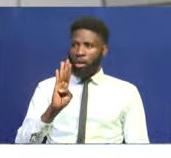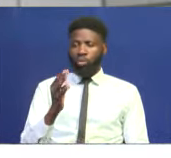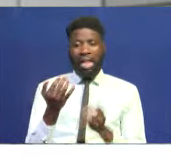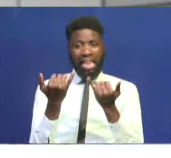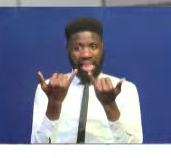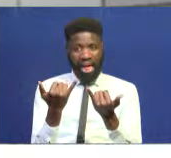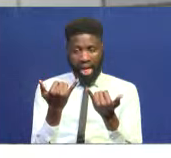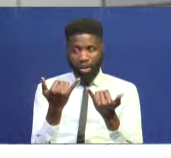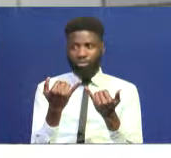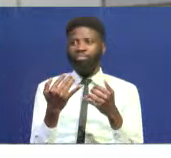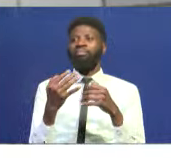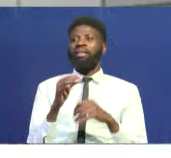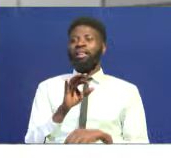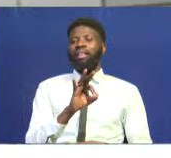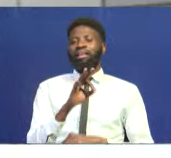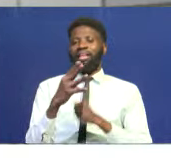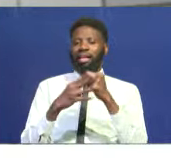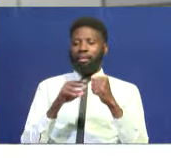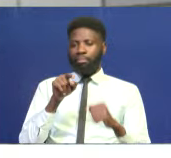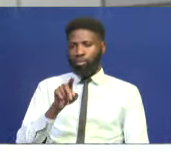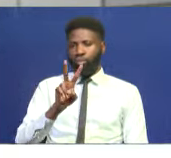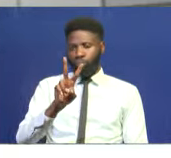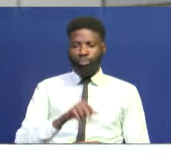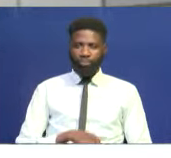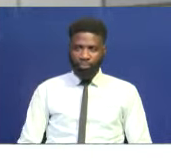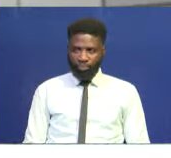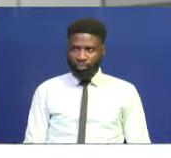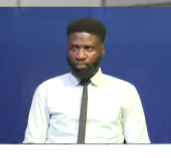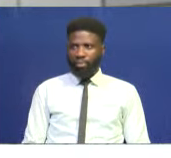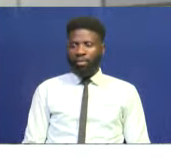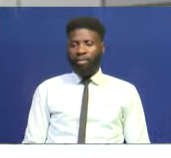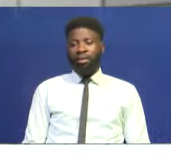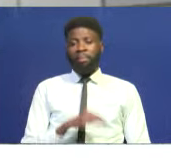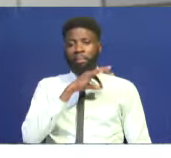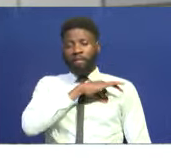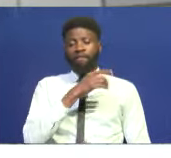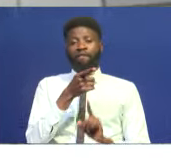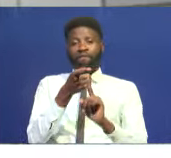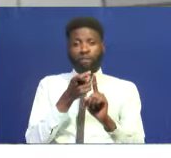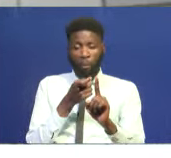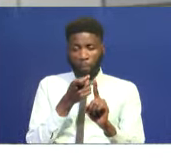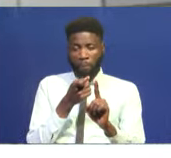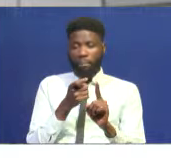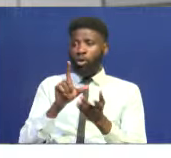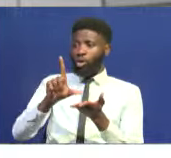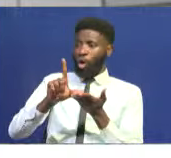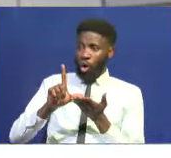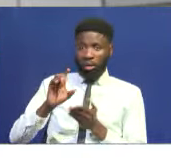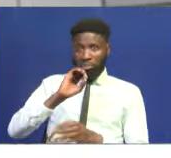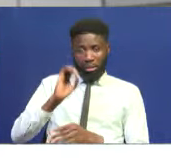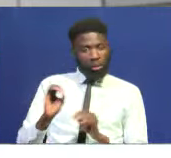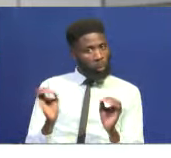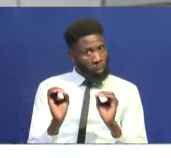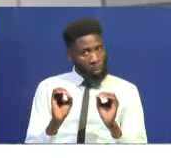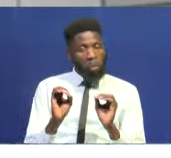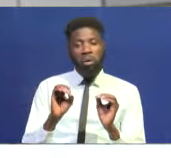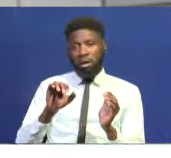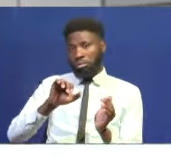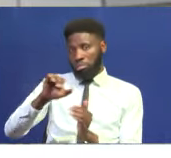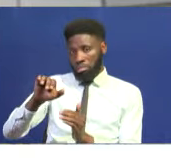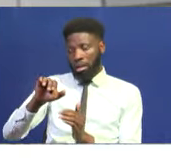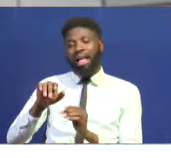bilioni 39.2. Mapato yaliyotokana na shughuli zisizo za riba yaliongezeka kwa asilimia